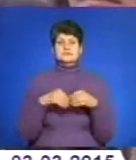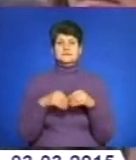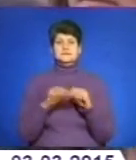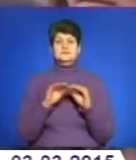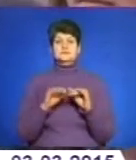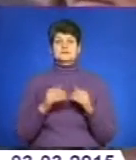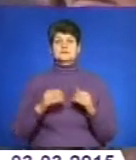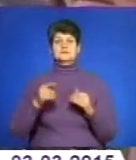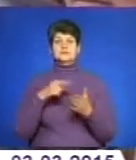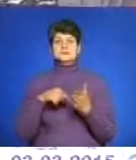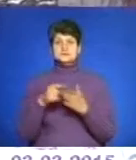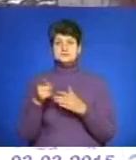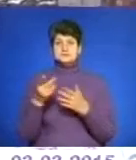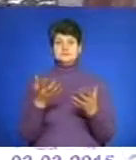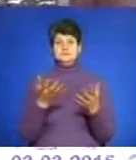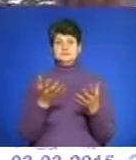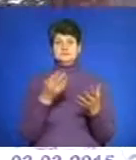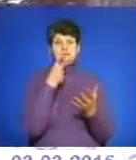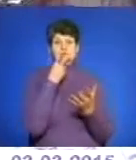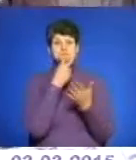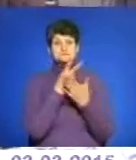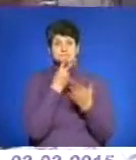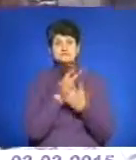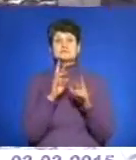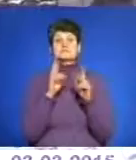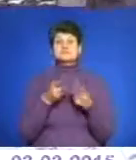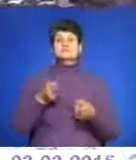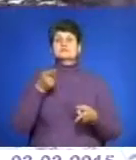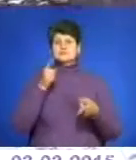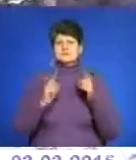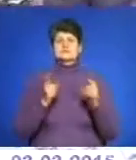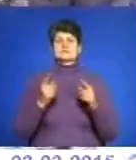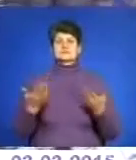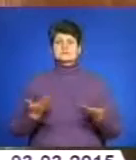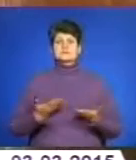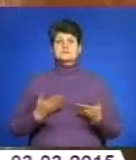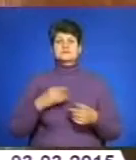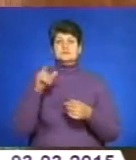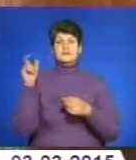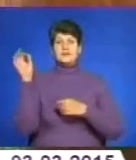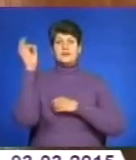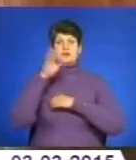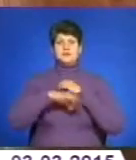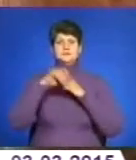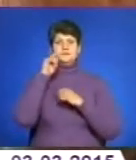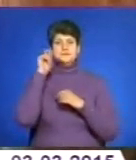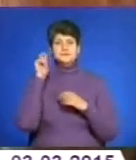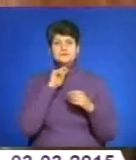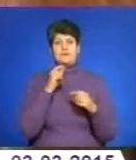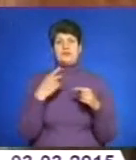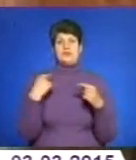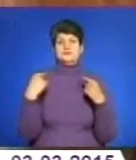вони набралися нових позитивних вражень, побачили, як насправді живуть люди в Західній Україні, на відміну від